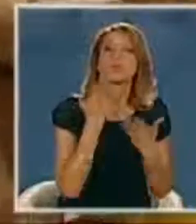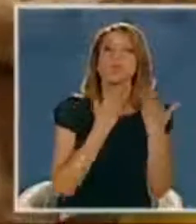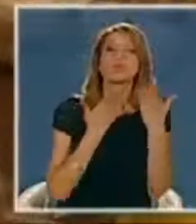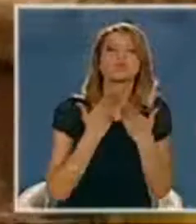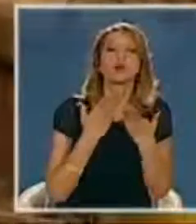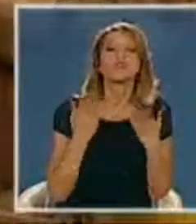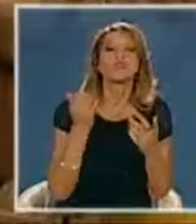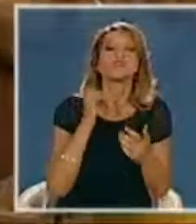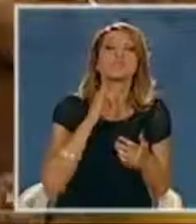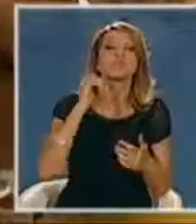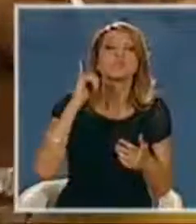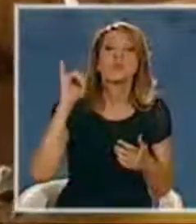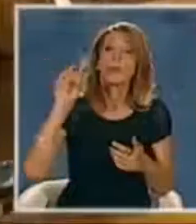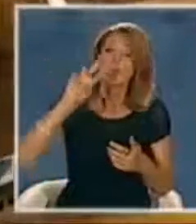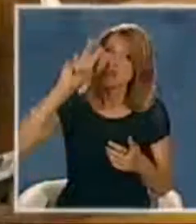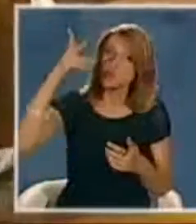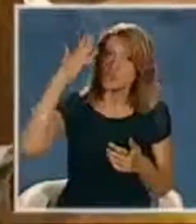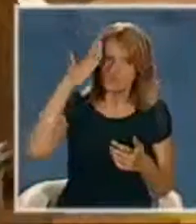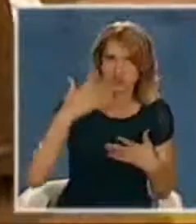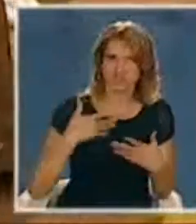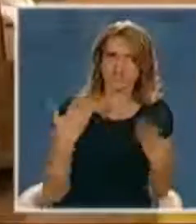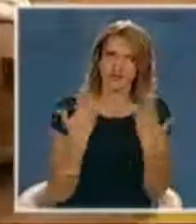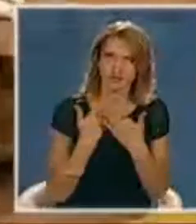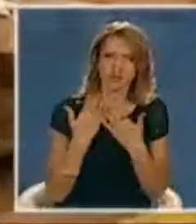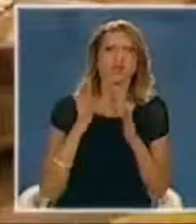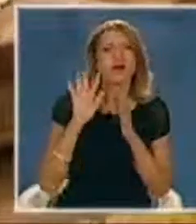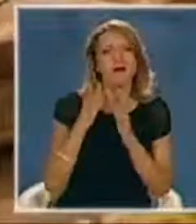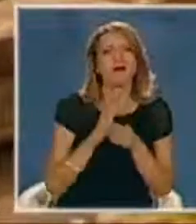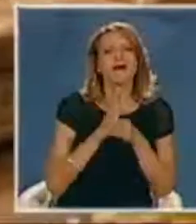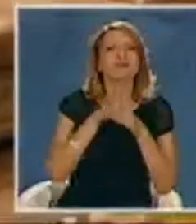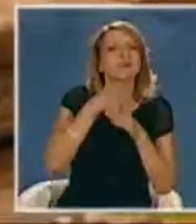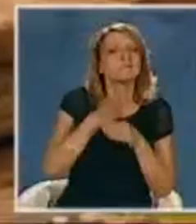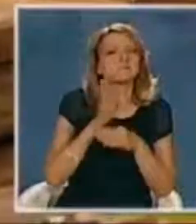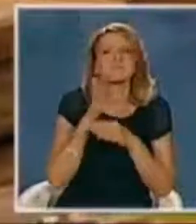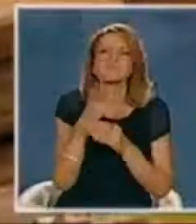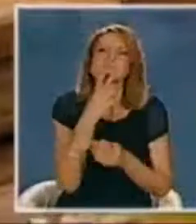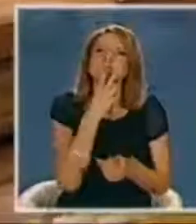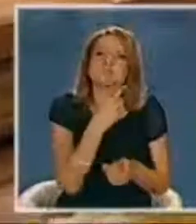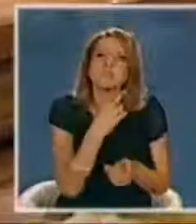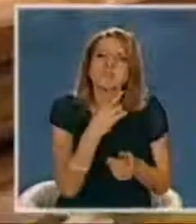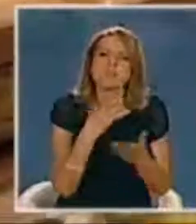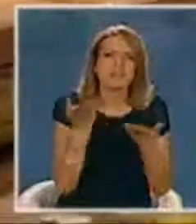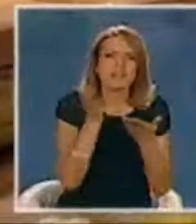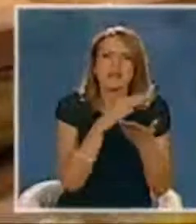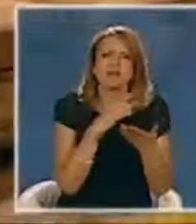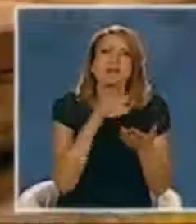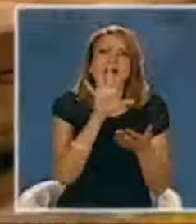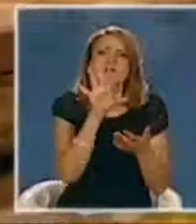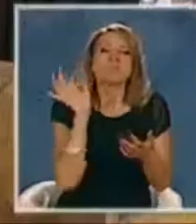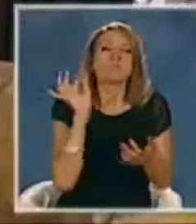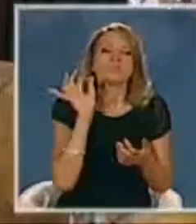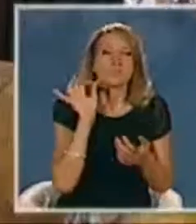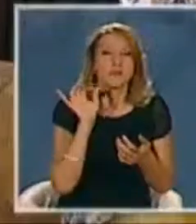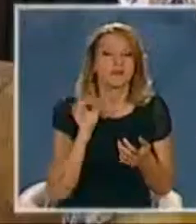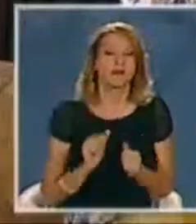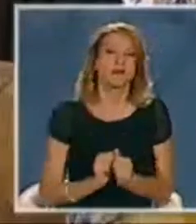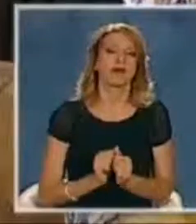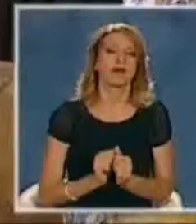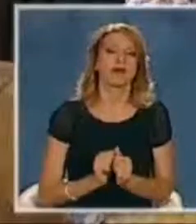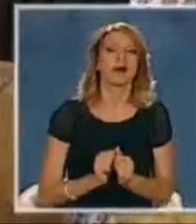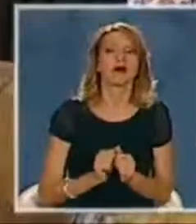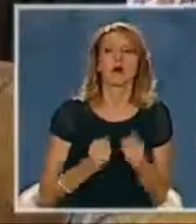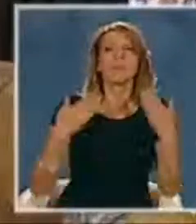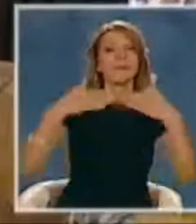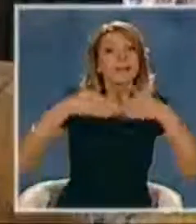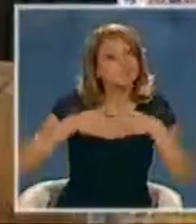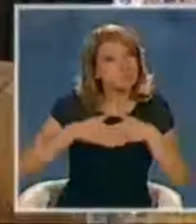на едно изложение за разни университети в чужбина. Все пак да си харесам някаква специалност и да видя дали това, което искам аз да уча, го имам.